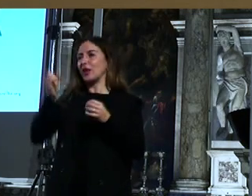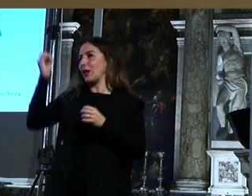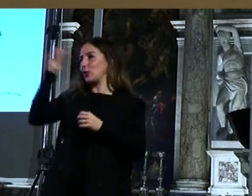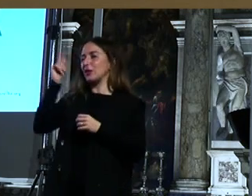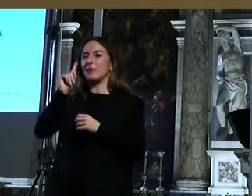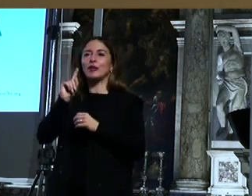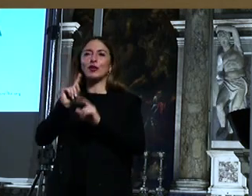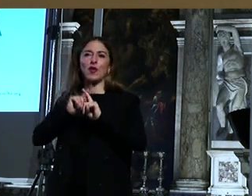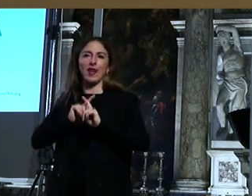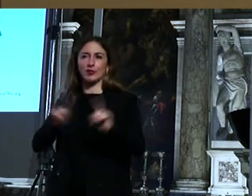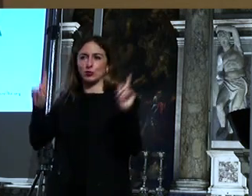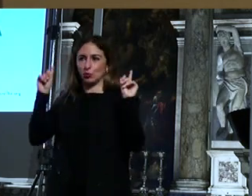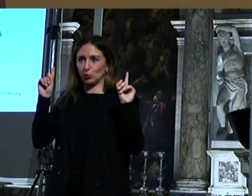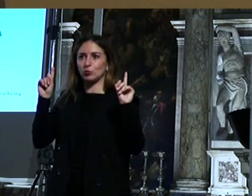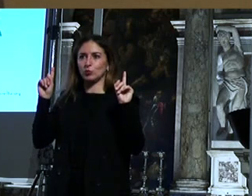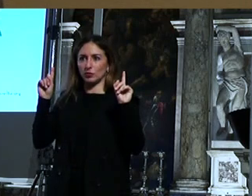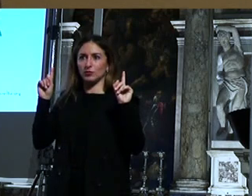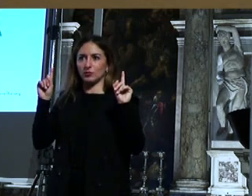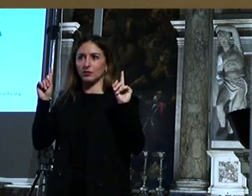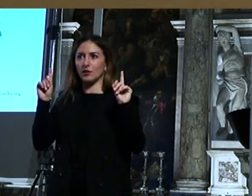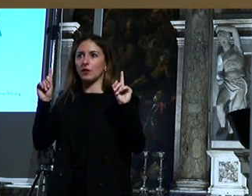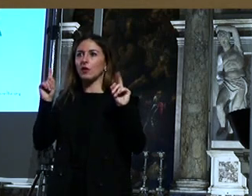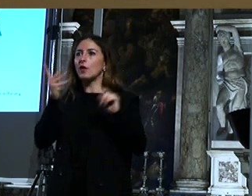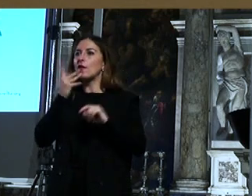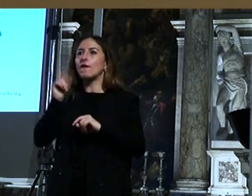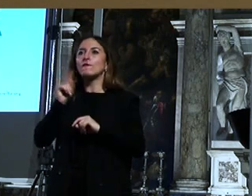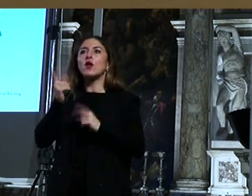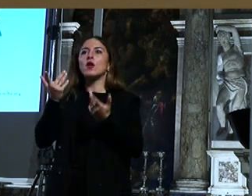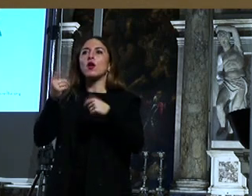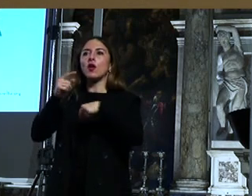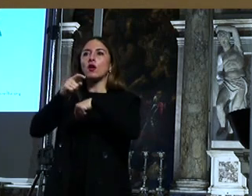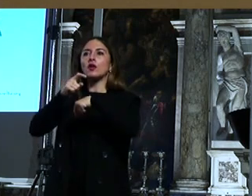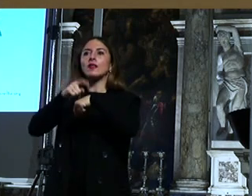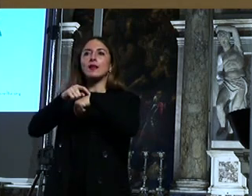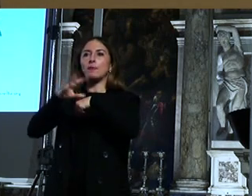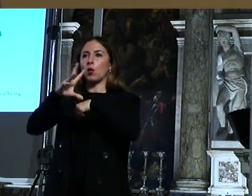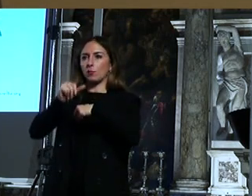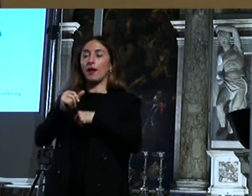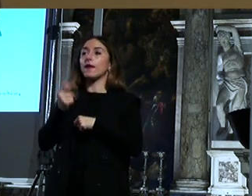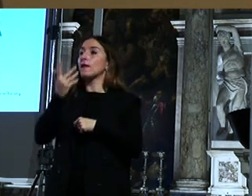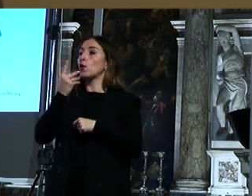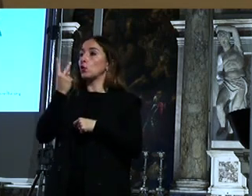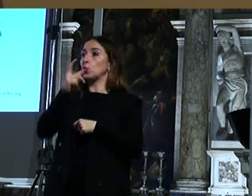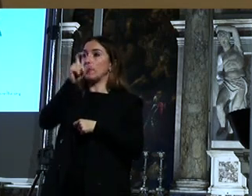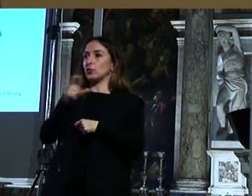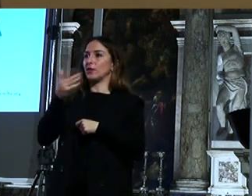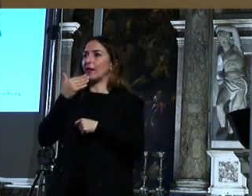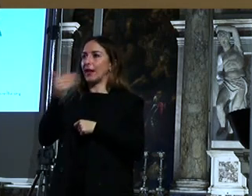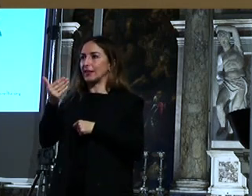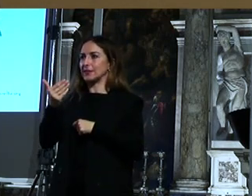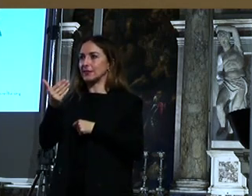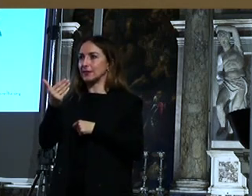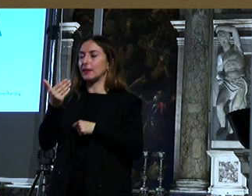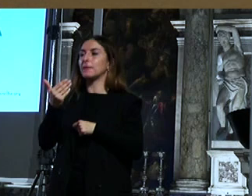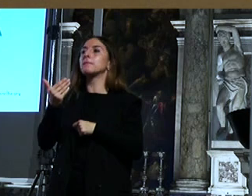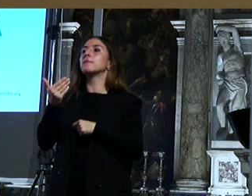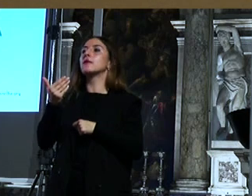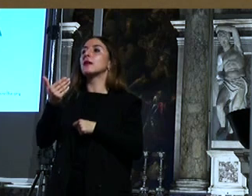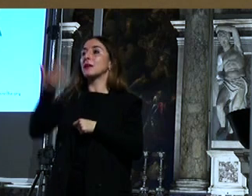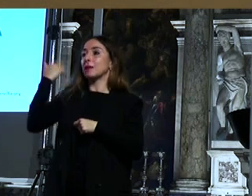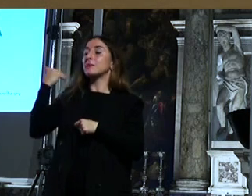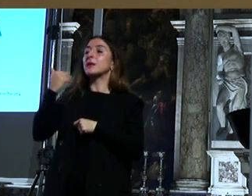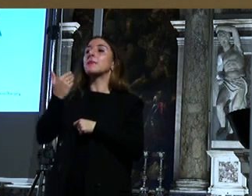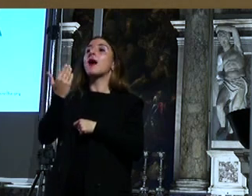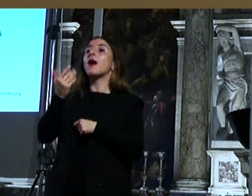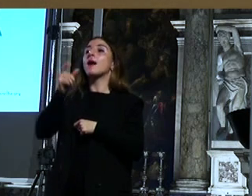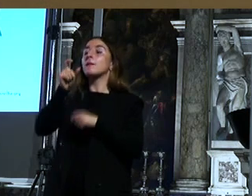dimentico nessuno e non porto via nemmeno troppo tempo a dire dei nomi, però due persone voglio ringraziare. Le persone che mi hanno preceduto nel corso degli anni